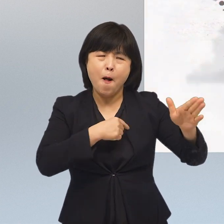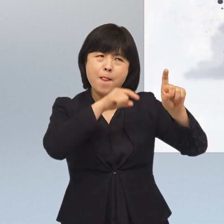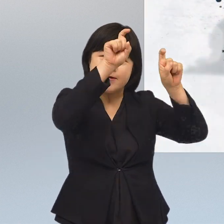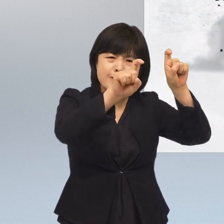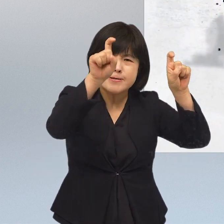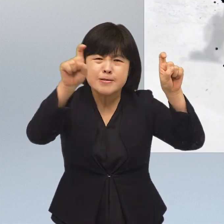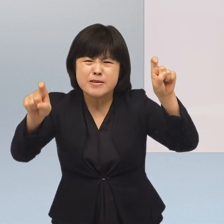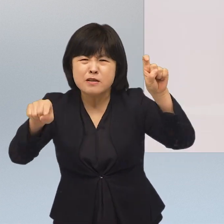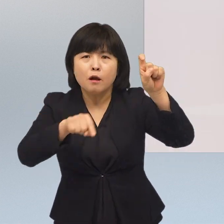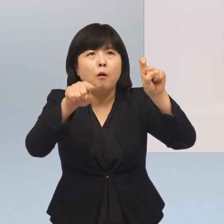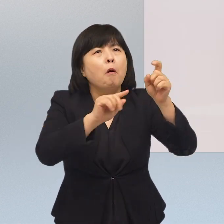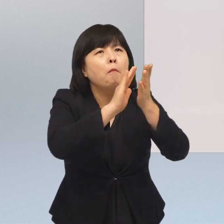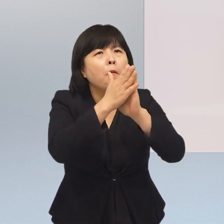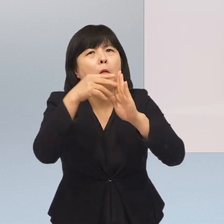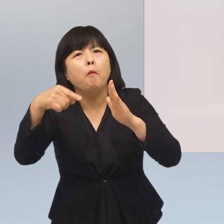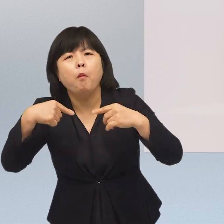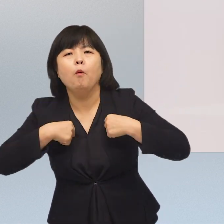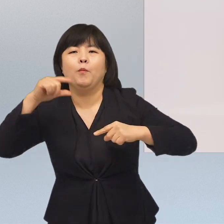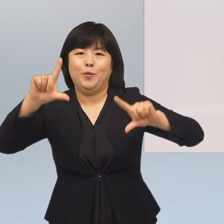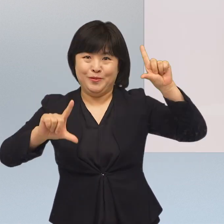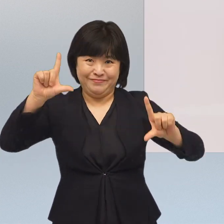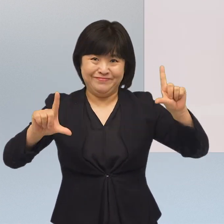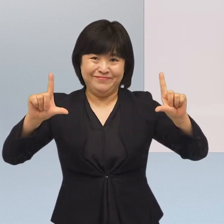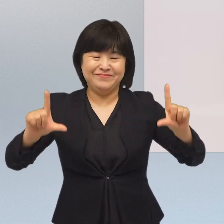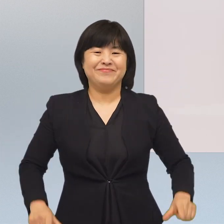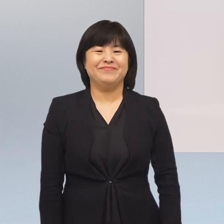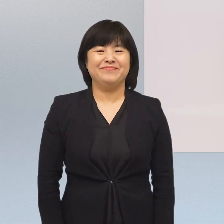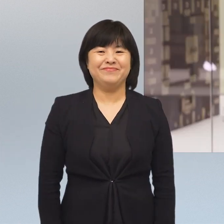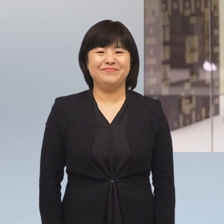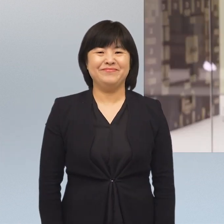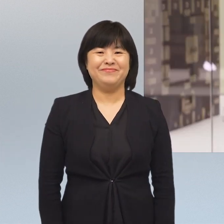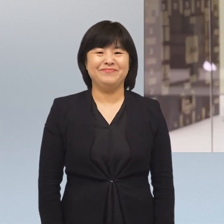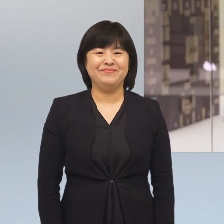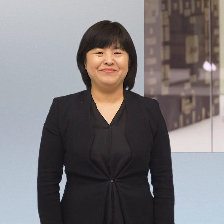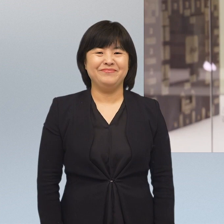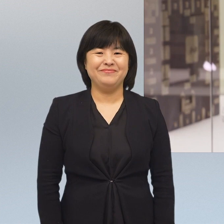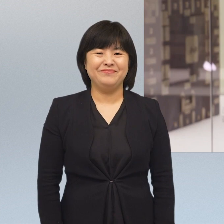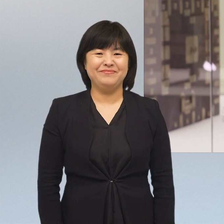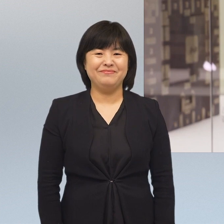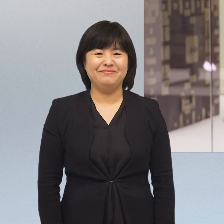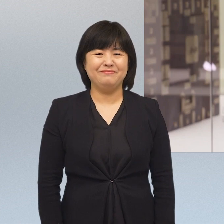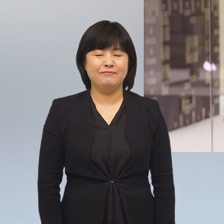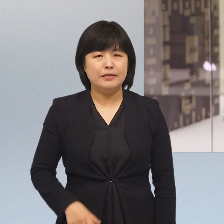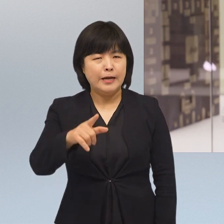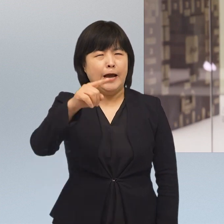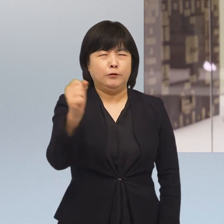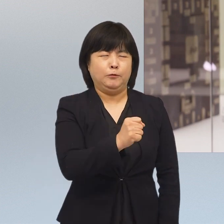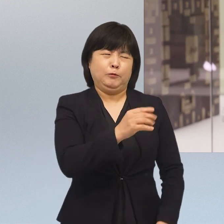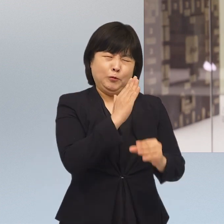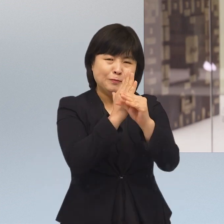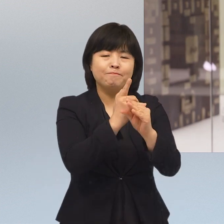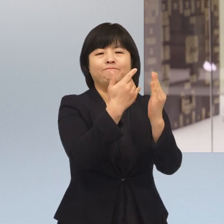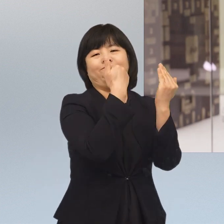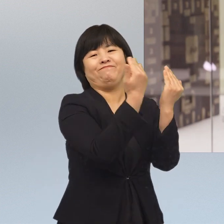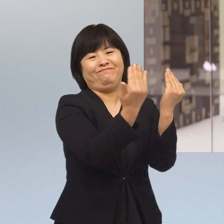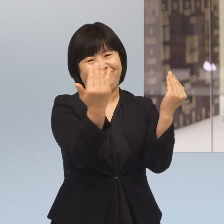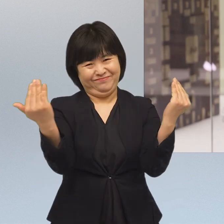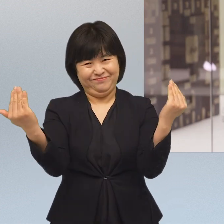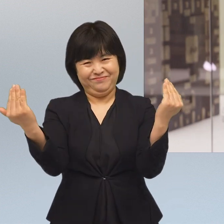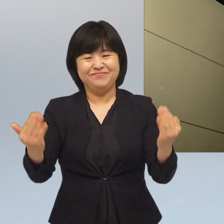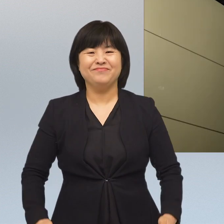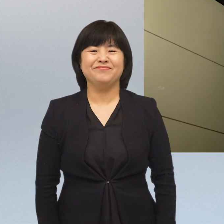생활상 중에서도 이 안방 가구의 옷장하고 또 그 옷장에 들어가 있던 변화된 복식들을 갖다가 중점으로 해서